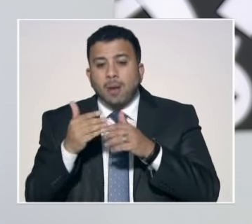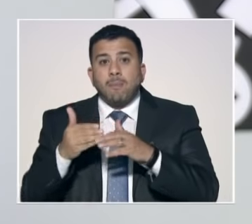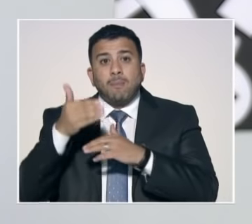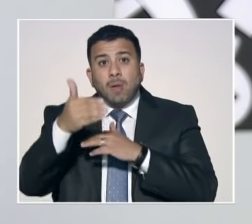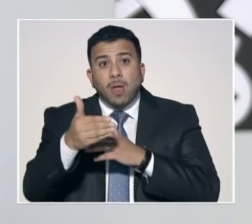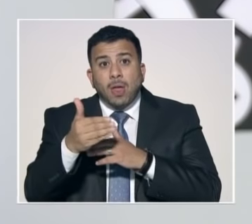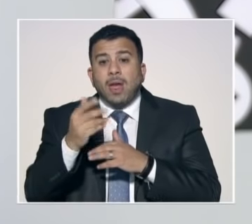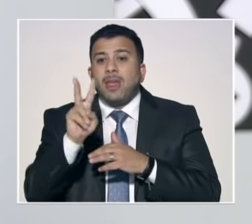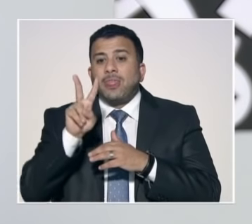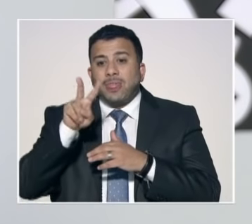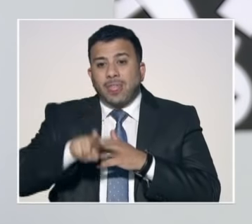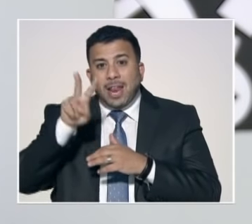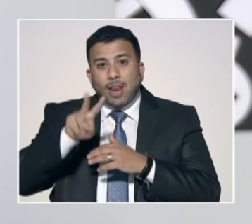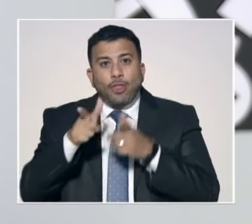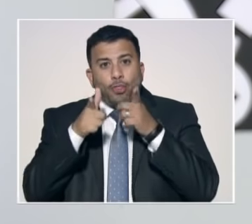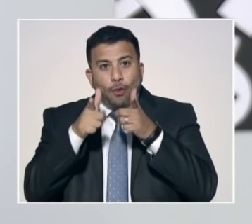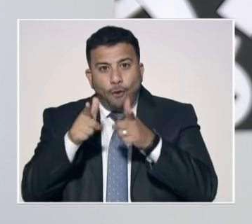و2 بعد الظهر،